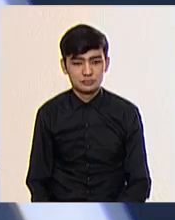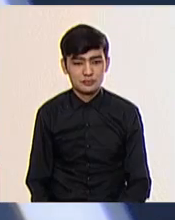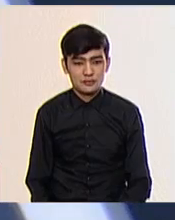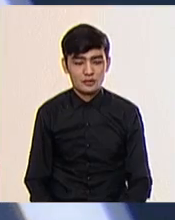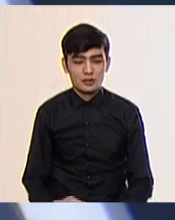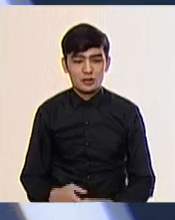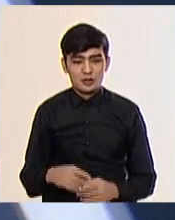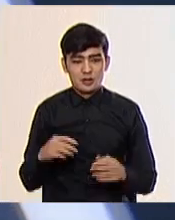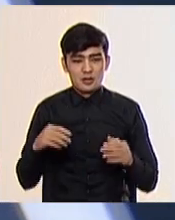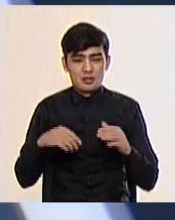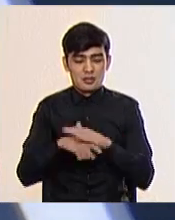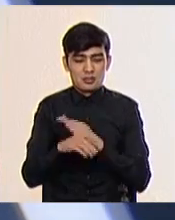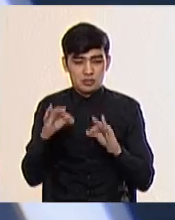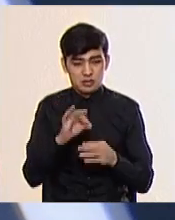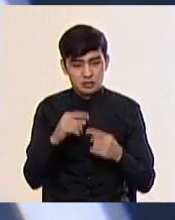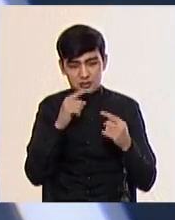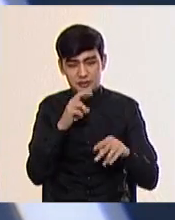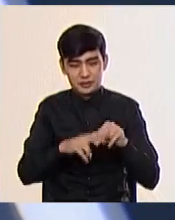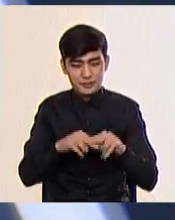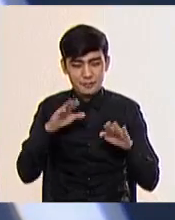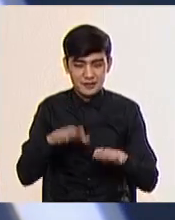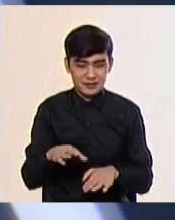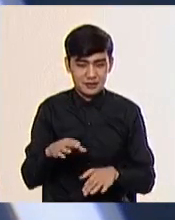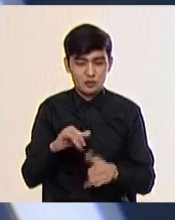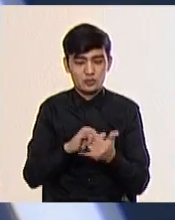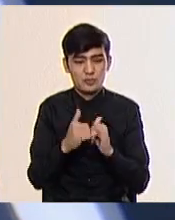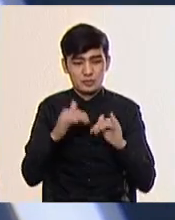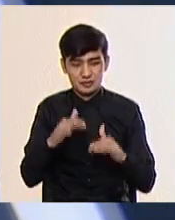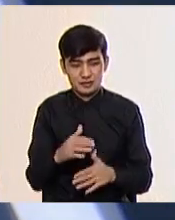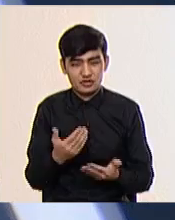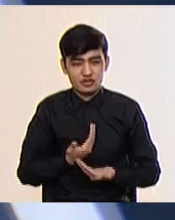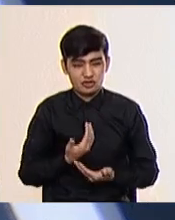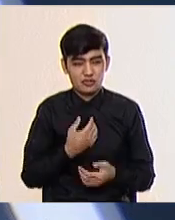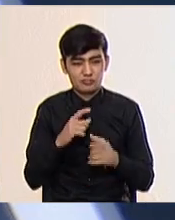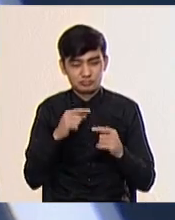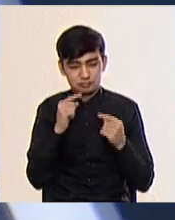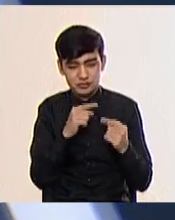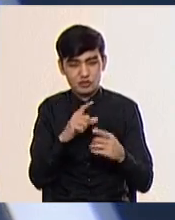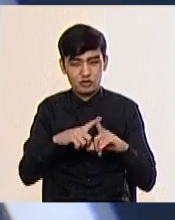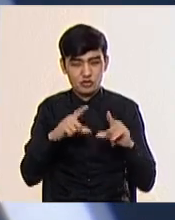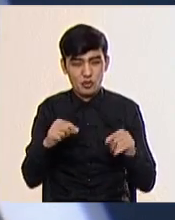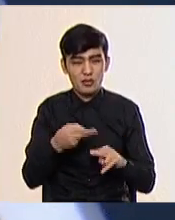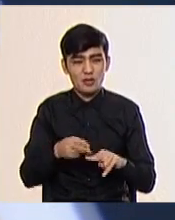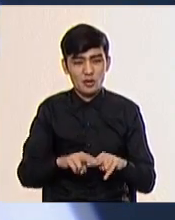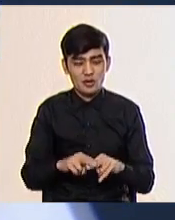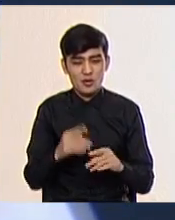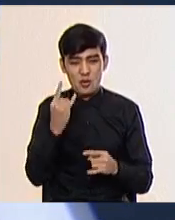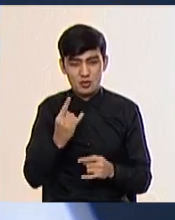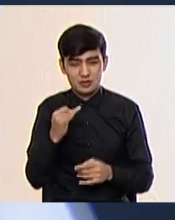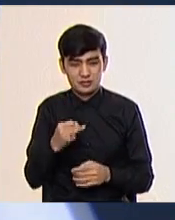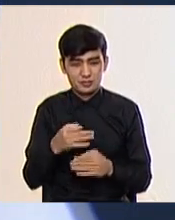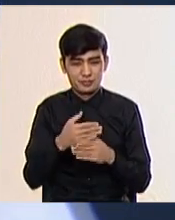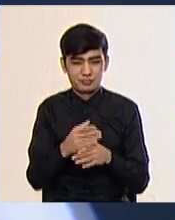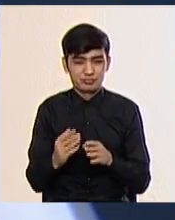Волна антистроительных протестов накрыла Усть-Каменогорск. Ранее жители пытались отстоять школу, окна которой перекрыла бы